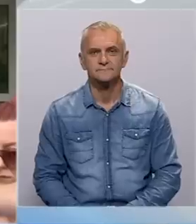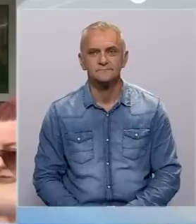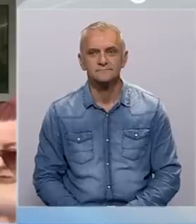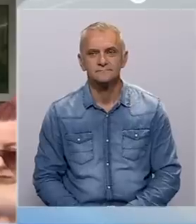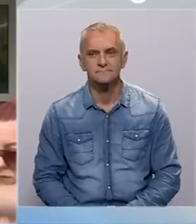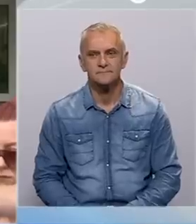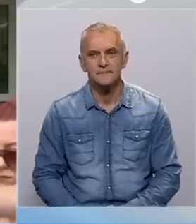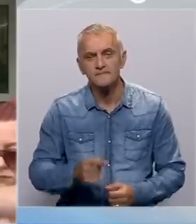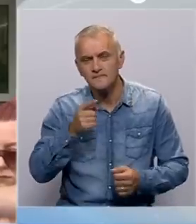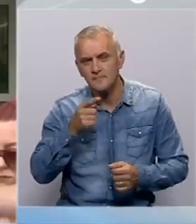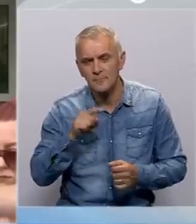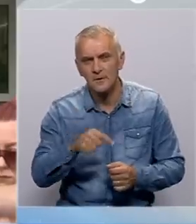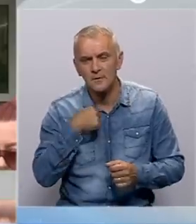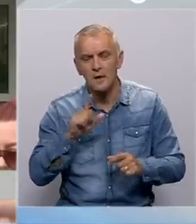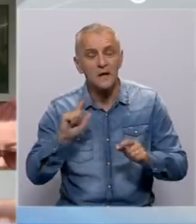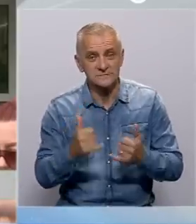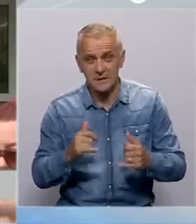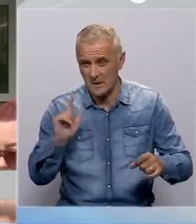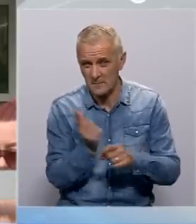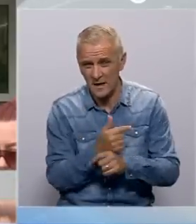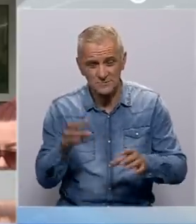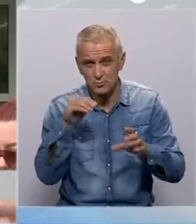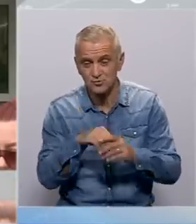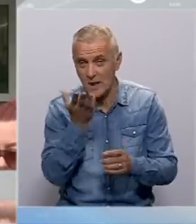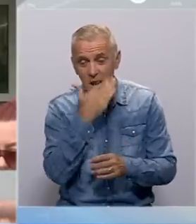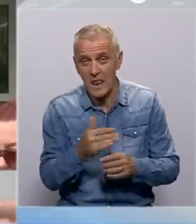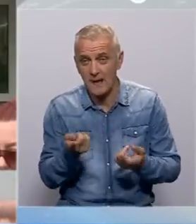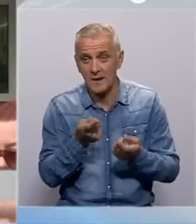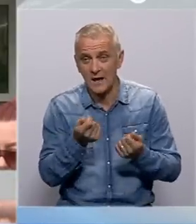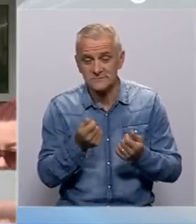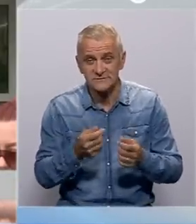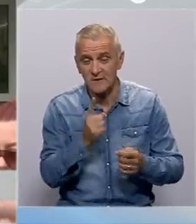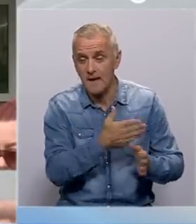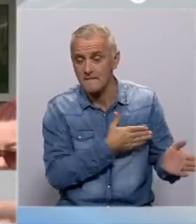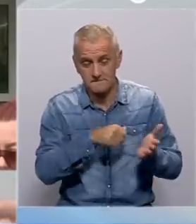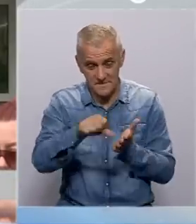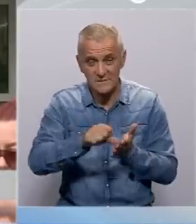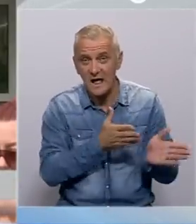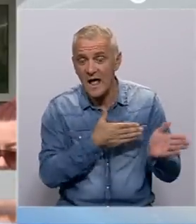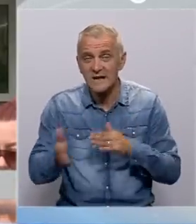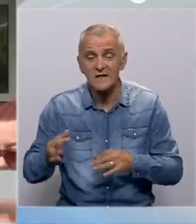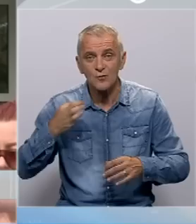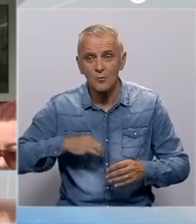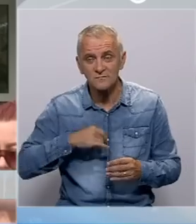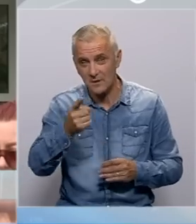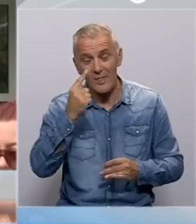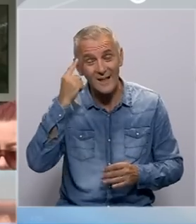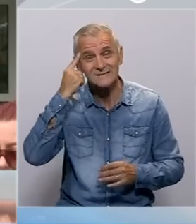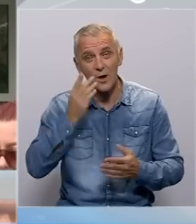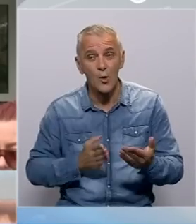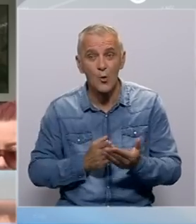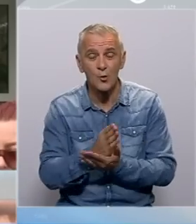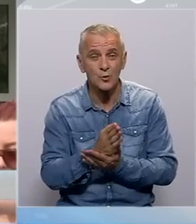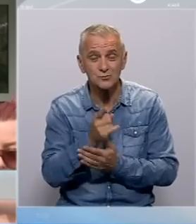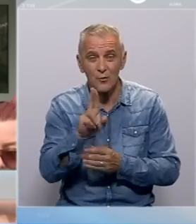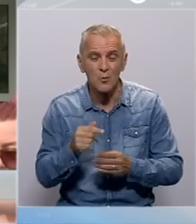Sad je došao u situaciju da je ispraznio totalno budžet, da nema uopšte sredstava da plaća one redovne obaveze koje ima i dosjetio se da bi kroz parking mogao